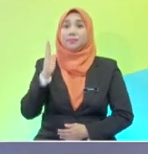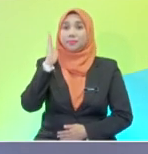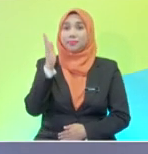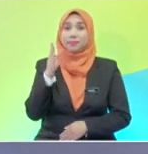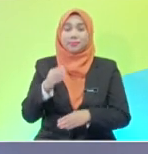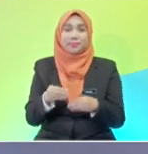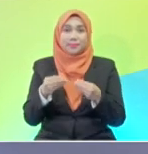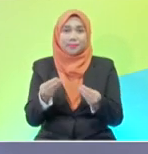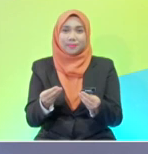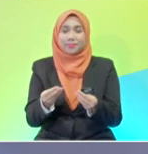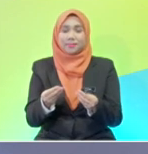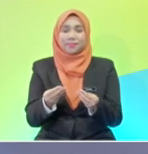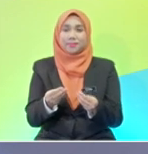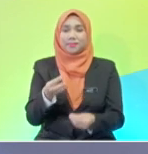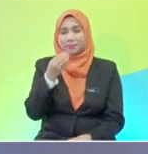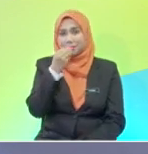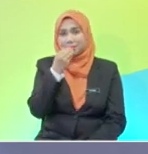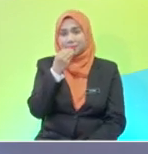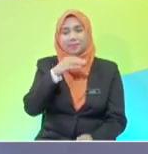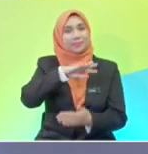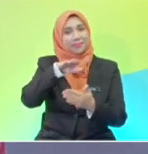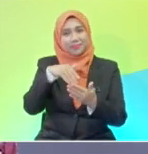membekalkan sumber makanan kepada kita